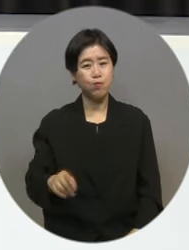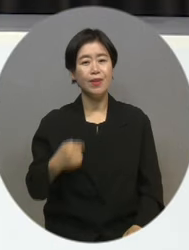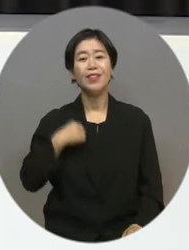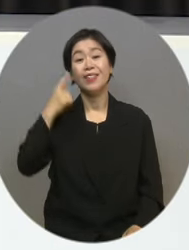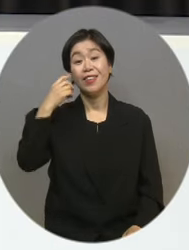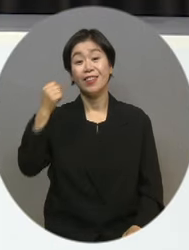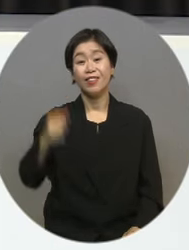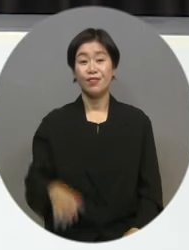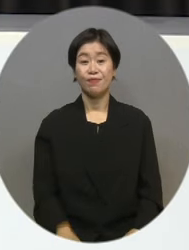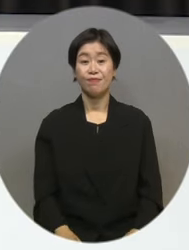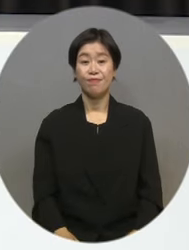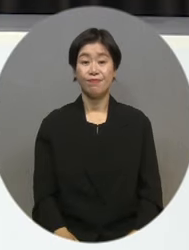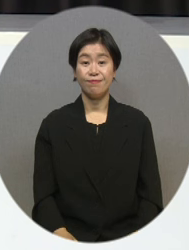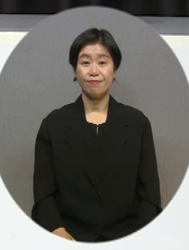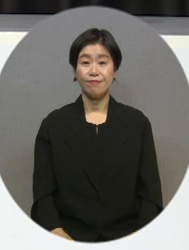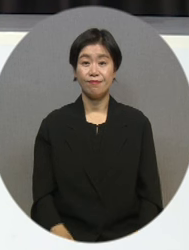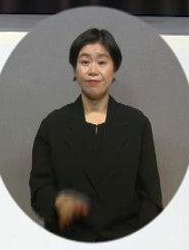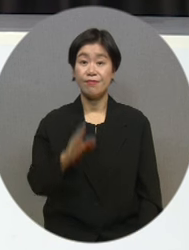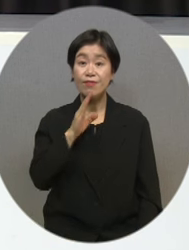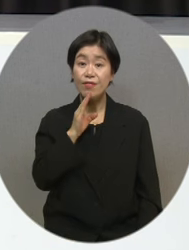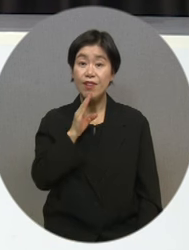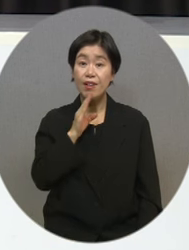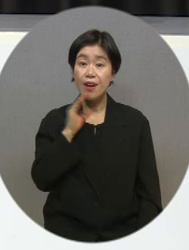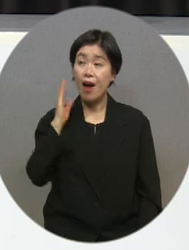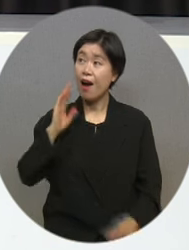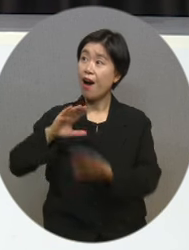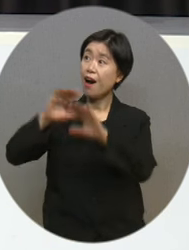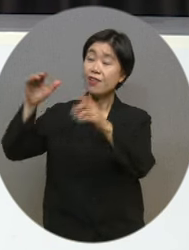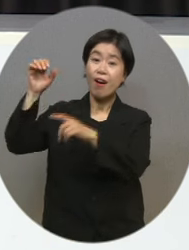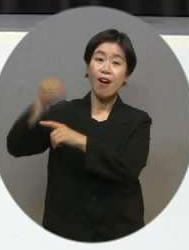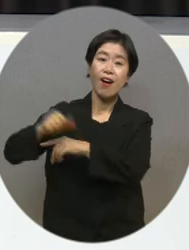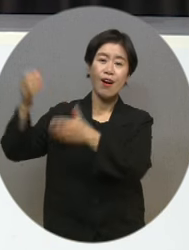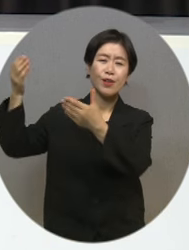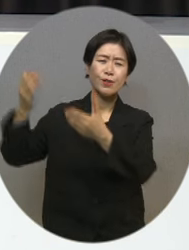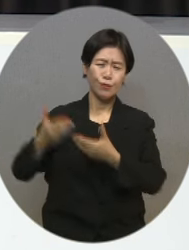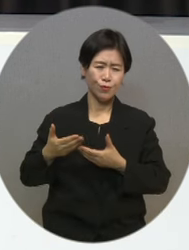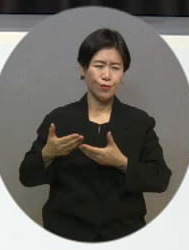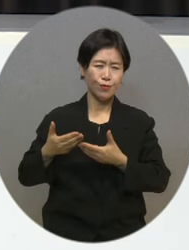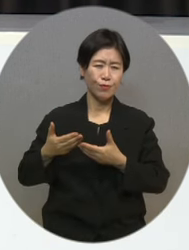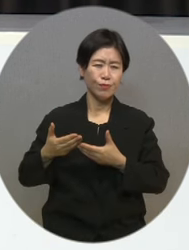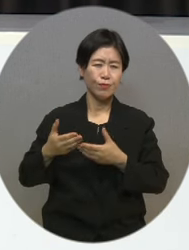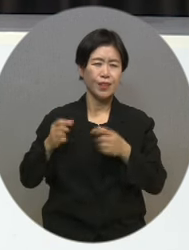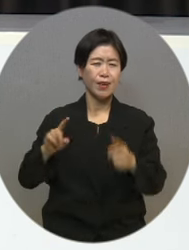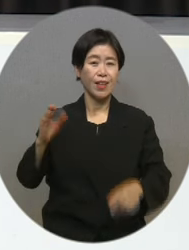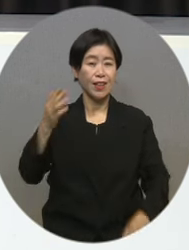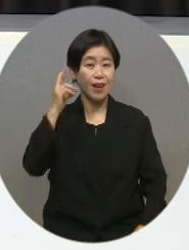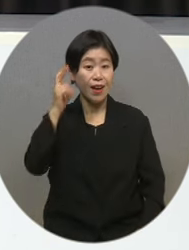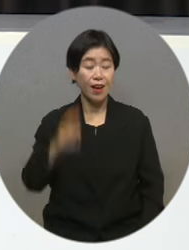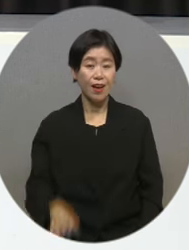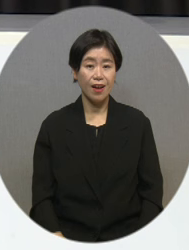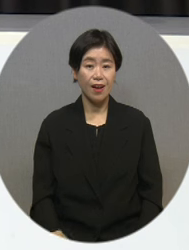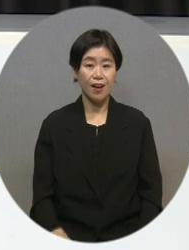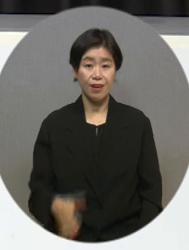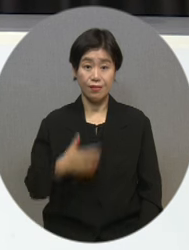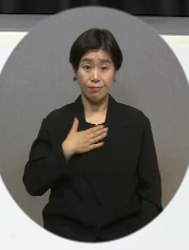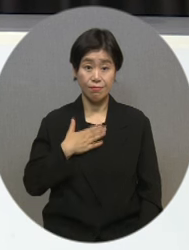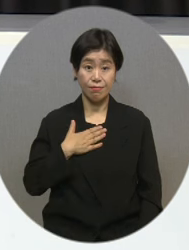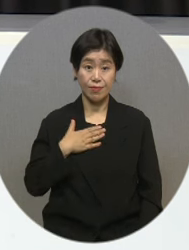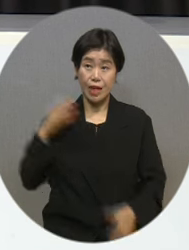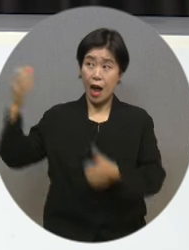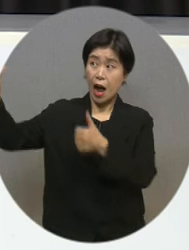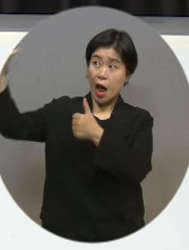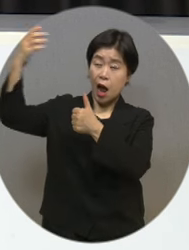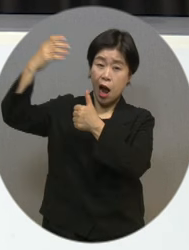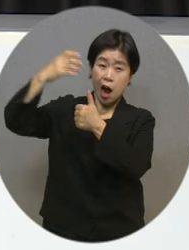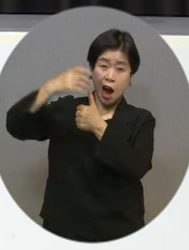와우. 그러면서, 이거는 진짜 하늘의 뜻이 있는 것이다. 나한테 뭔가 그